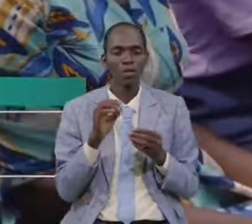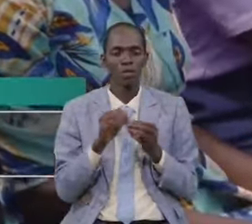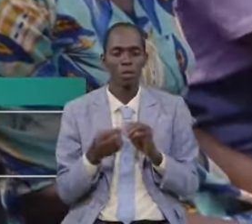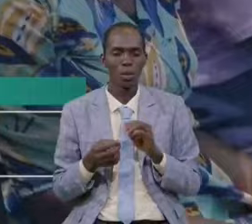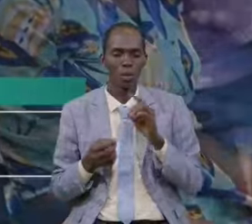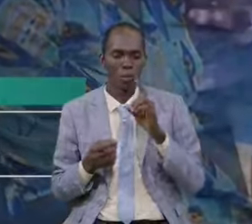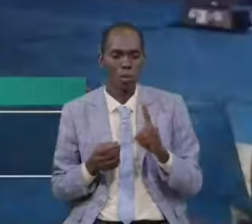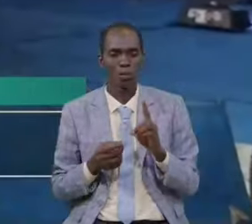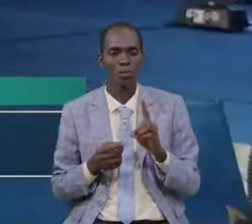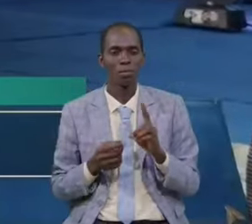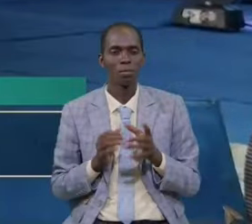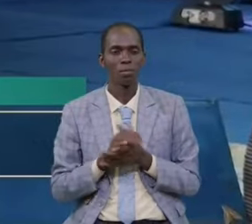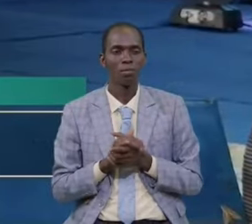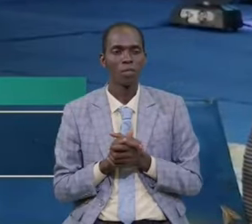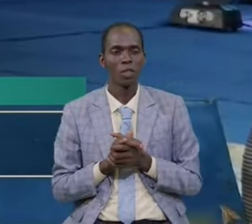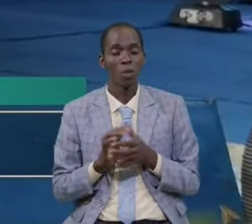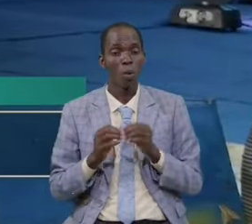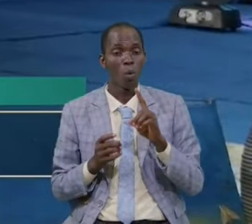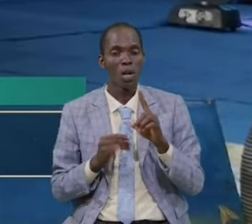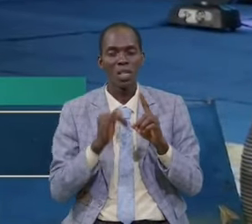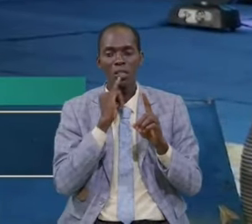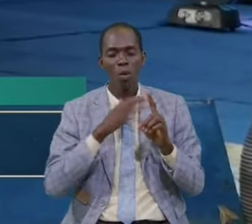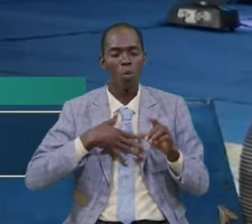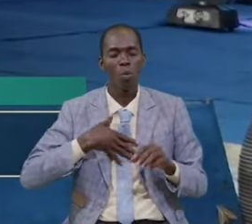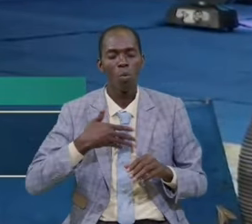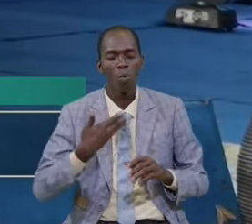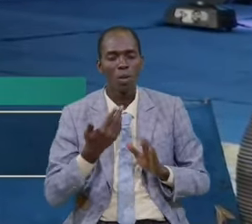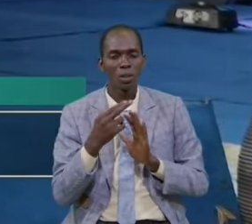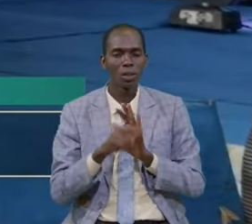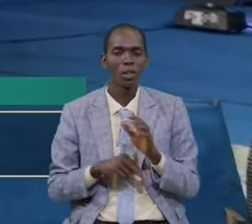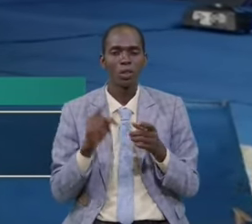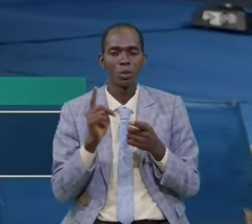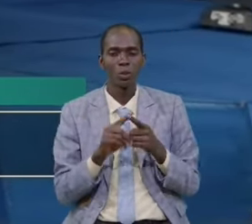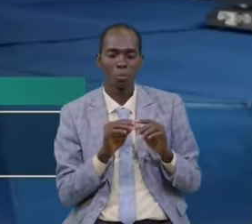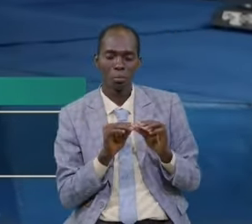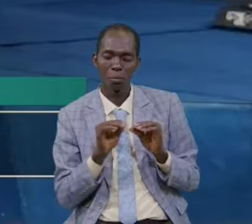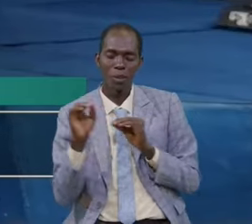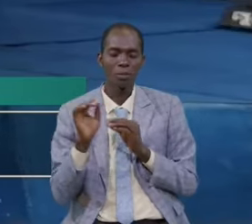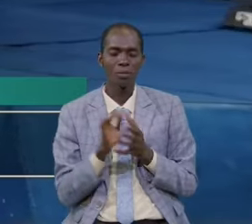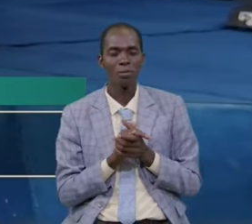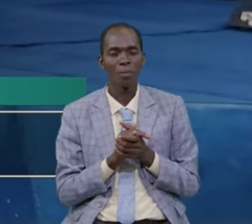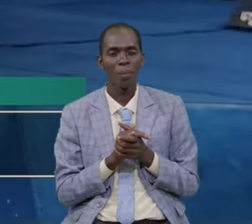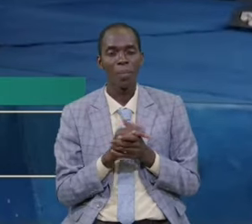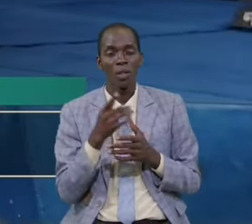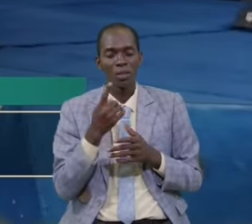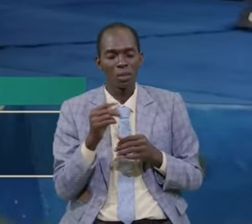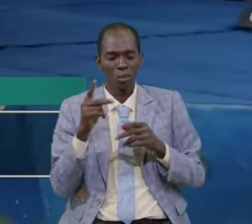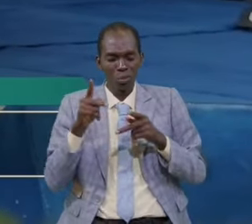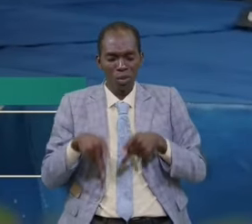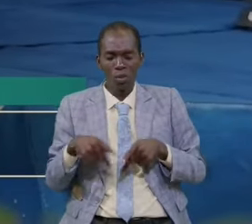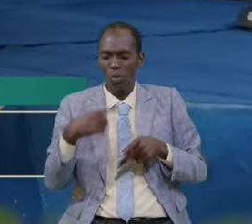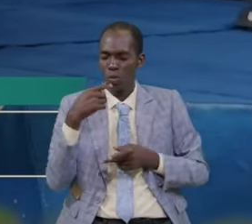volonté d'avancer vers la volonté d'avancer vers la gloire. Celui qui reste debout sur